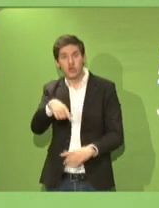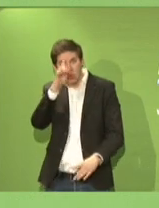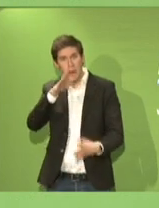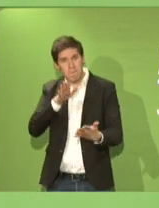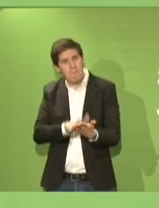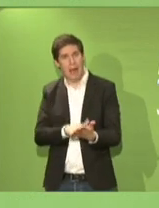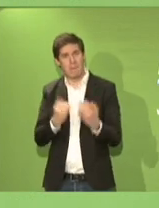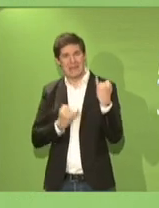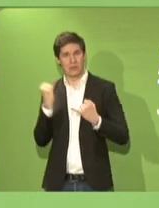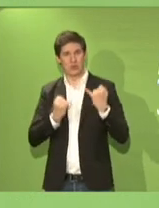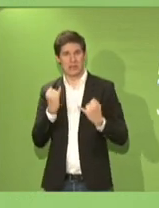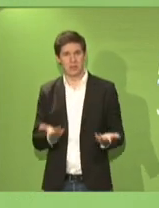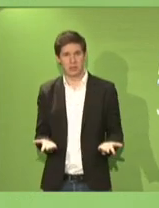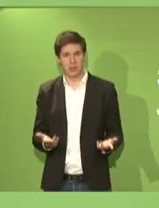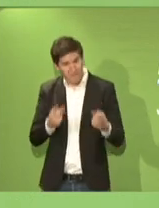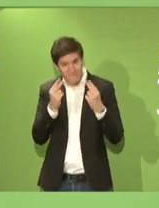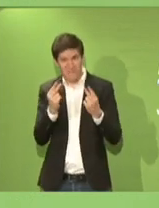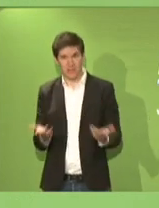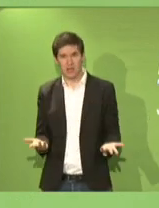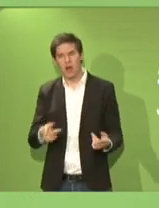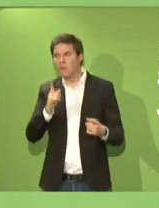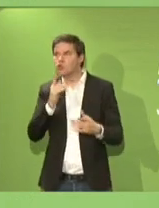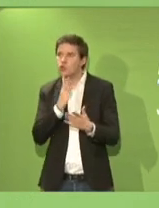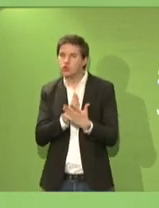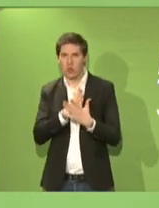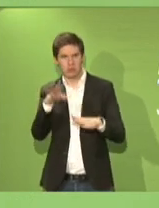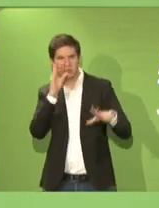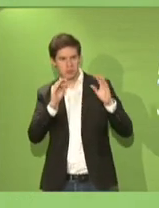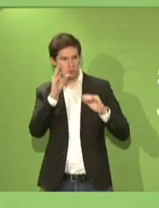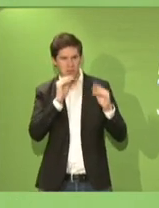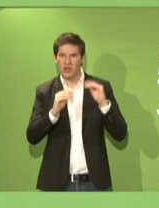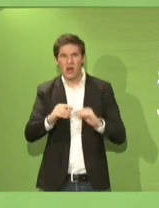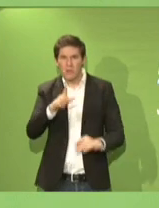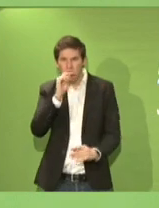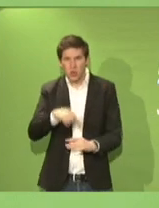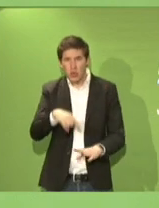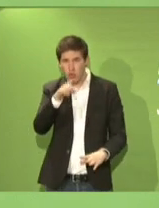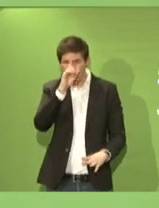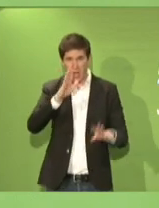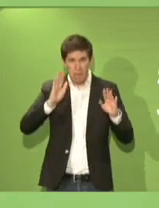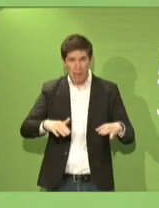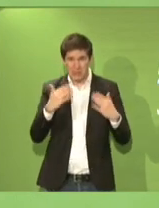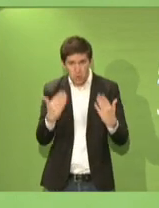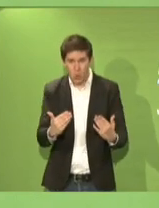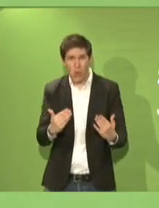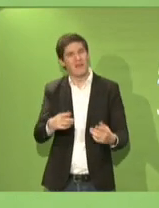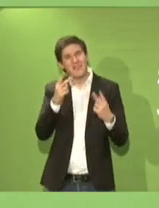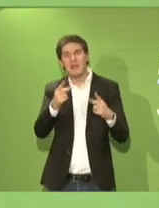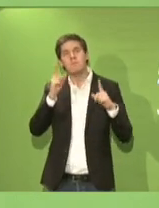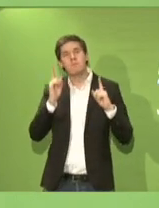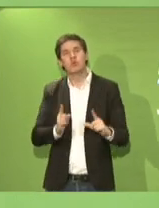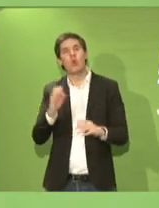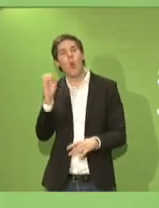bleibt. Aber für uns ist doch genauso klar, aus allen Erfahrungen, Deutschland bleibt nur Industrieland, wenn es ökologische